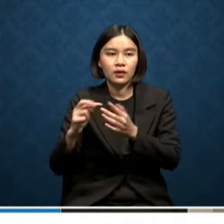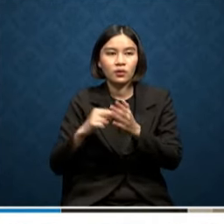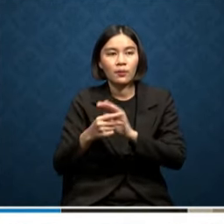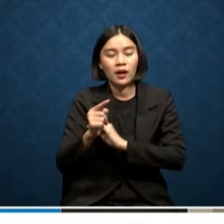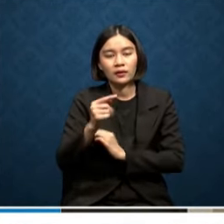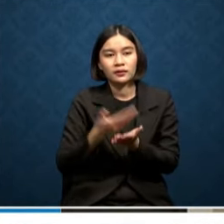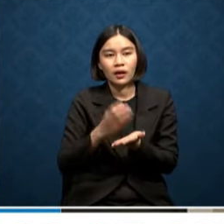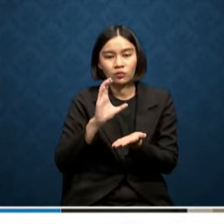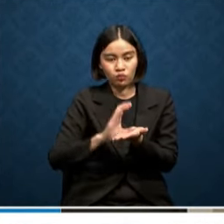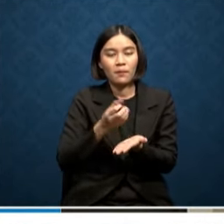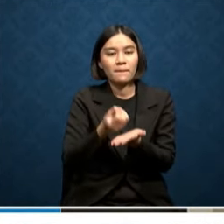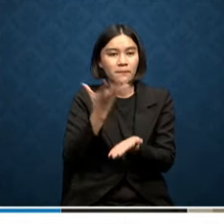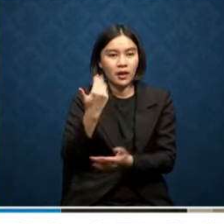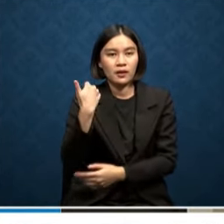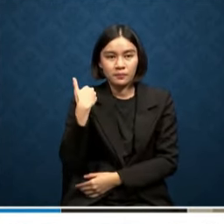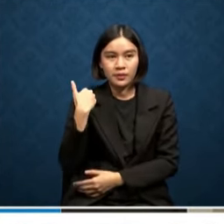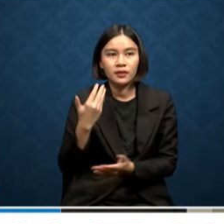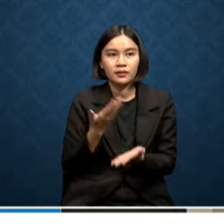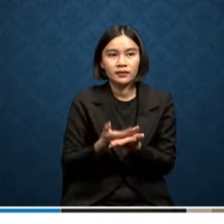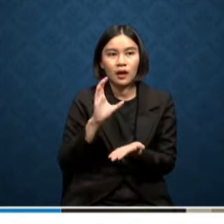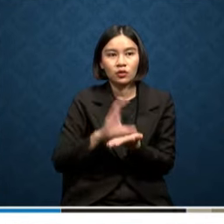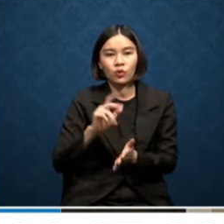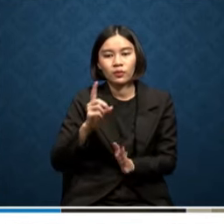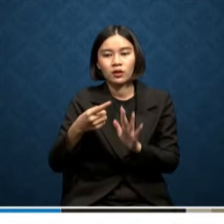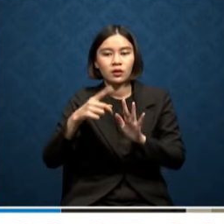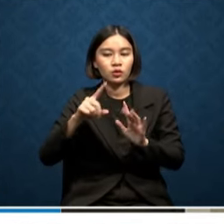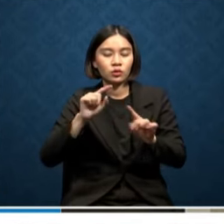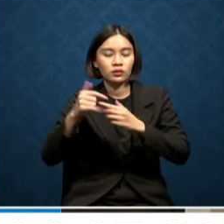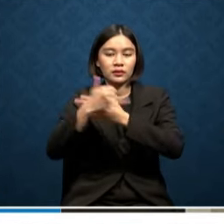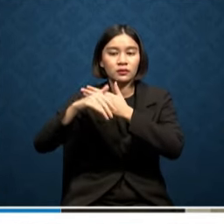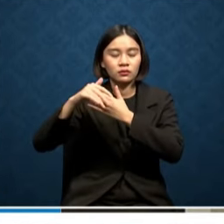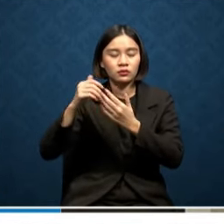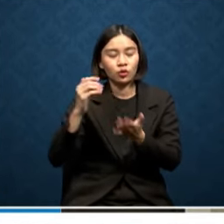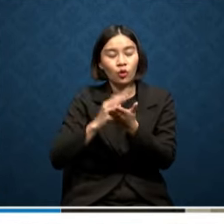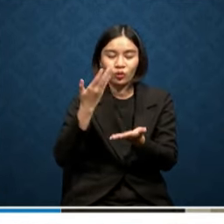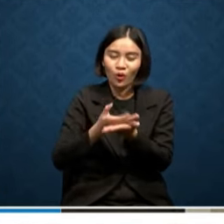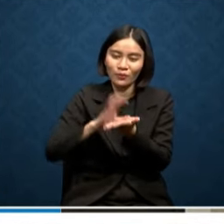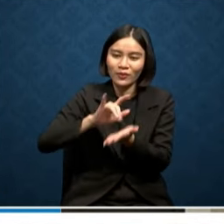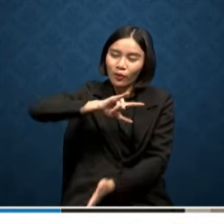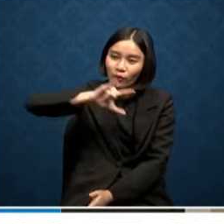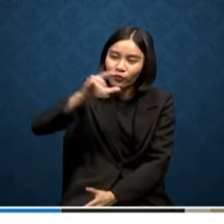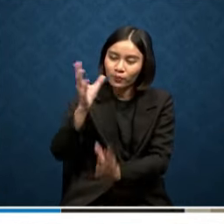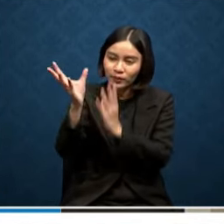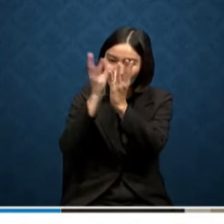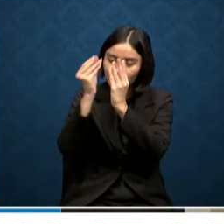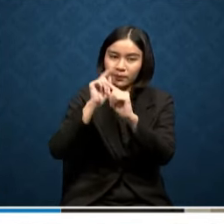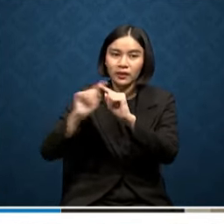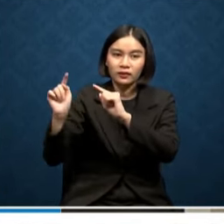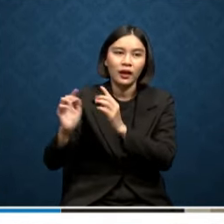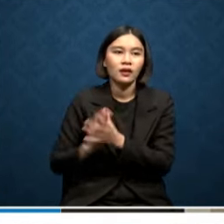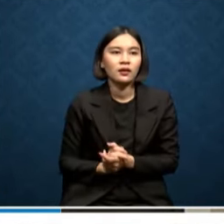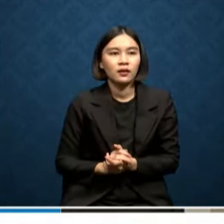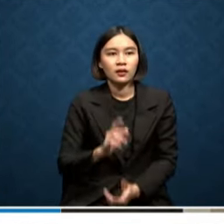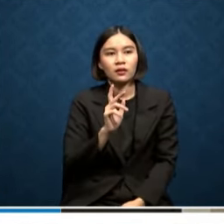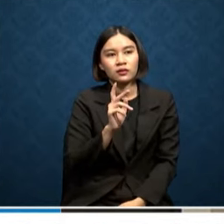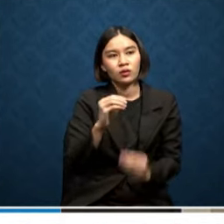นเงินจำนวนมากเลยนะคะรวมถึงงบดุลการในต่างประเทศทั้งกสทช.เองหรือกต